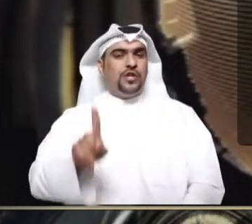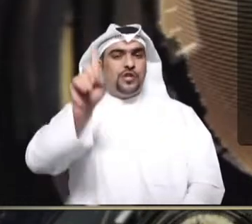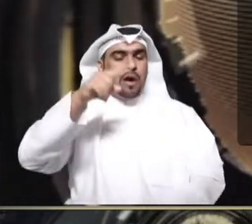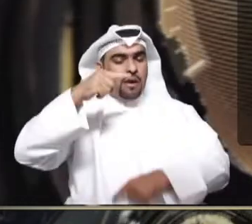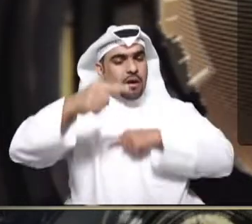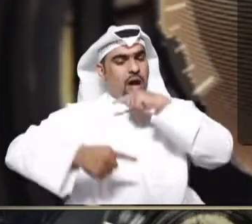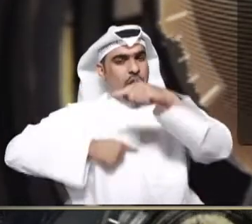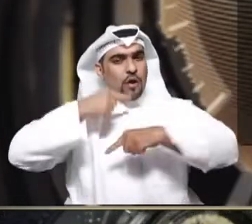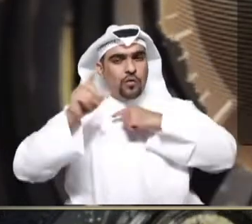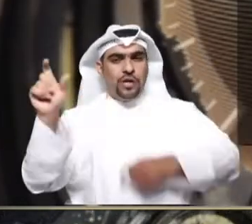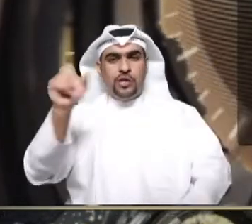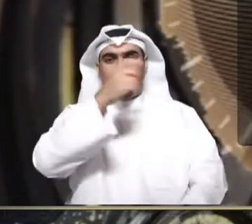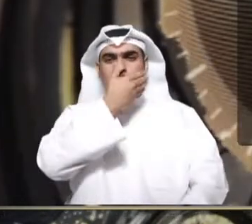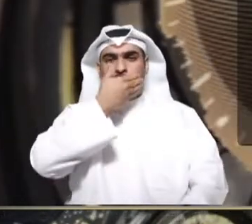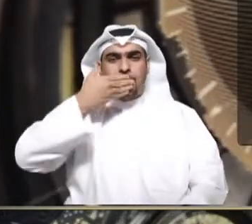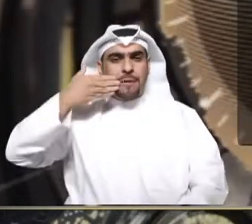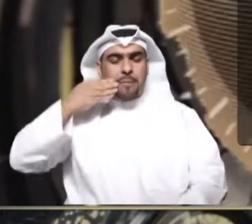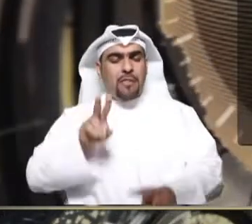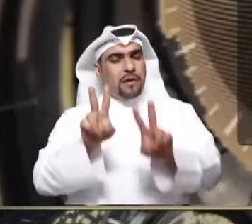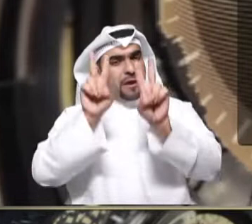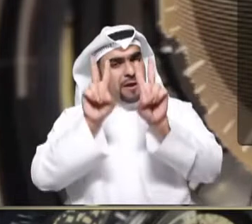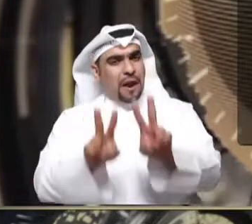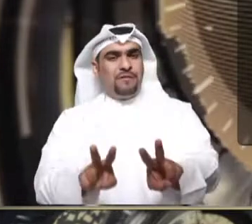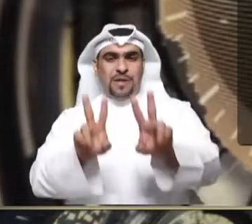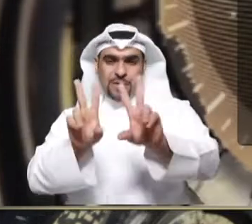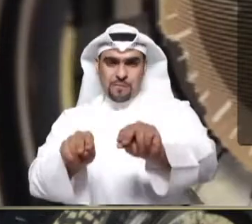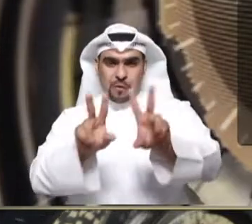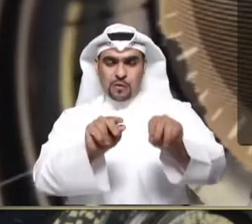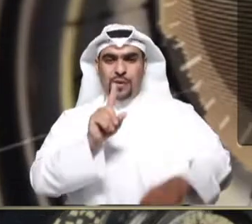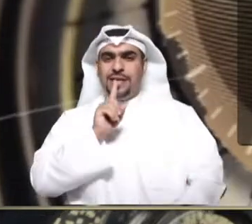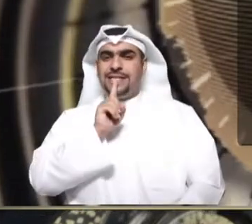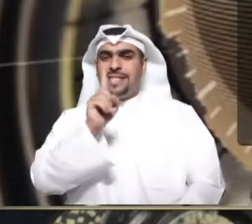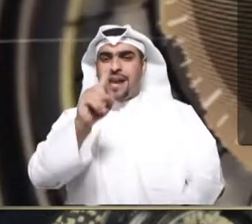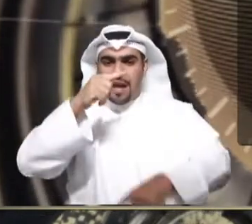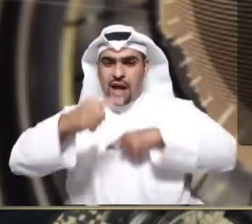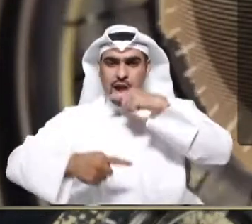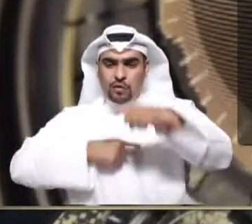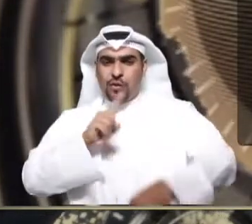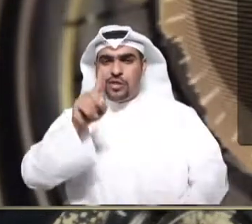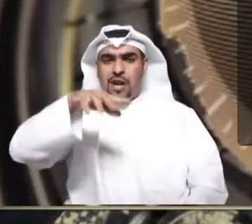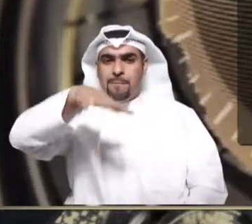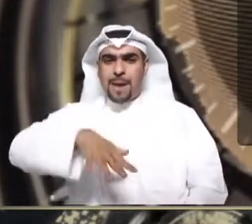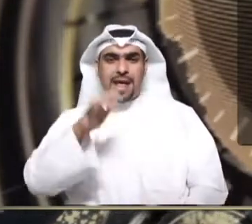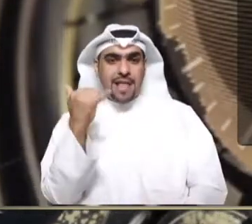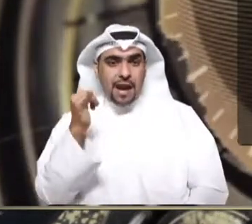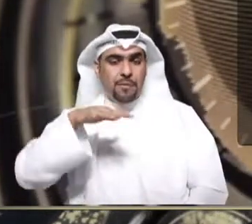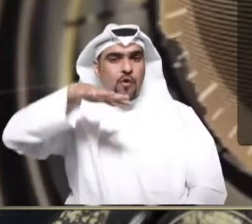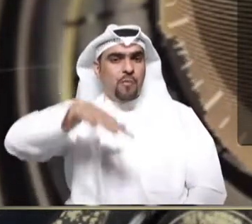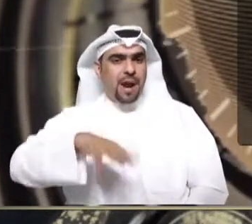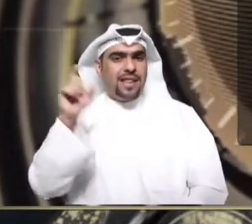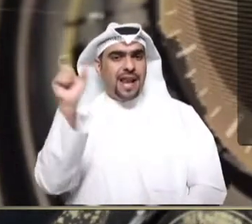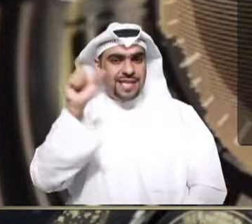على البلدين الشقيقين والشعبين الكريمين وعلى الأمتين العربية والإسلامية بوافر